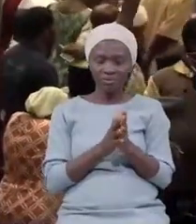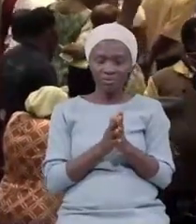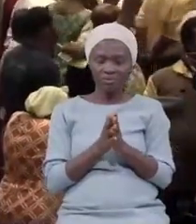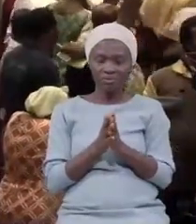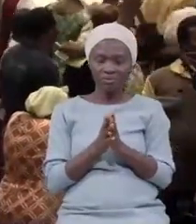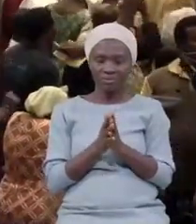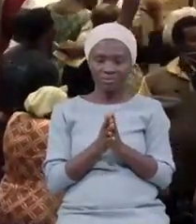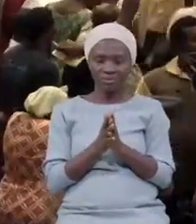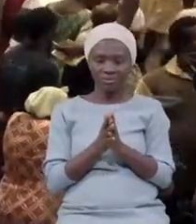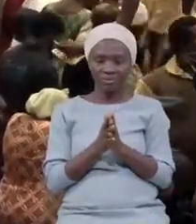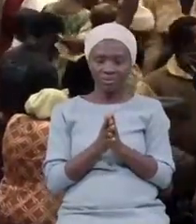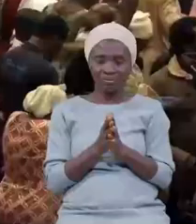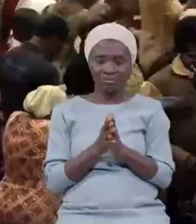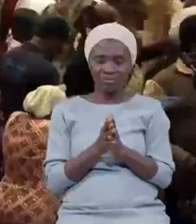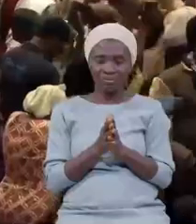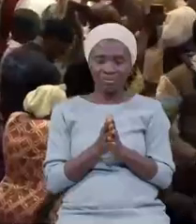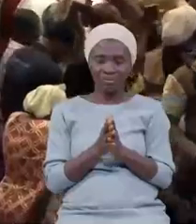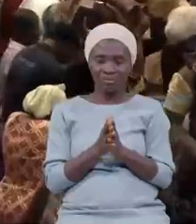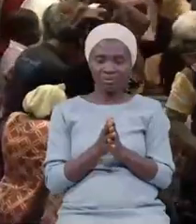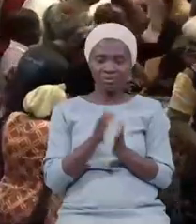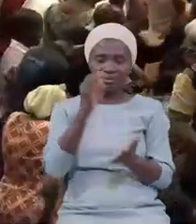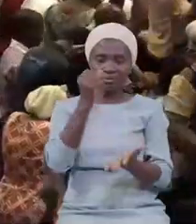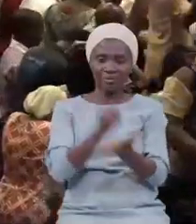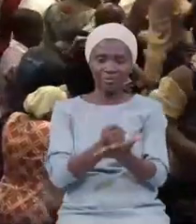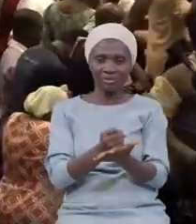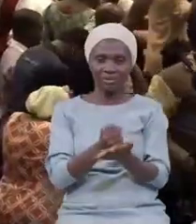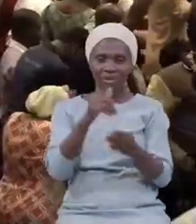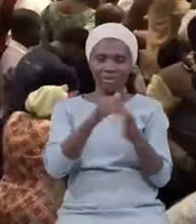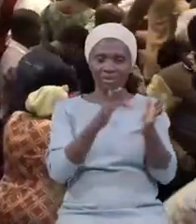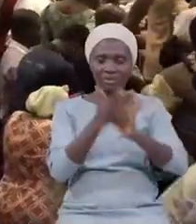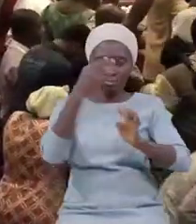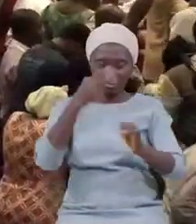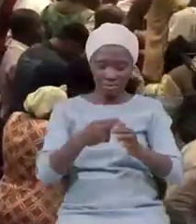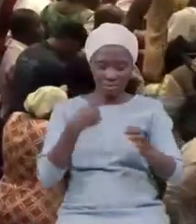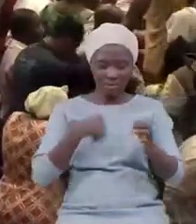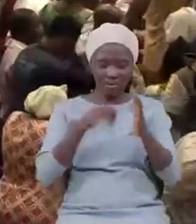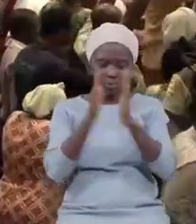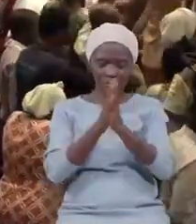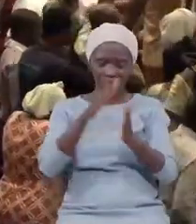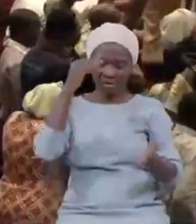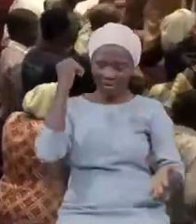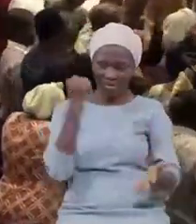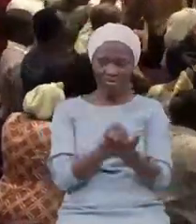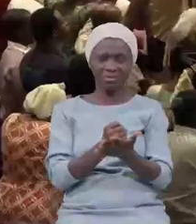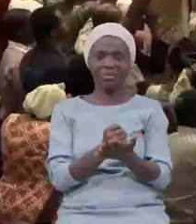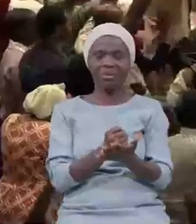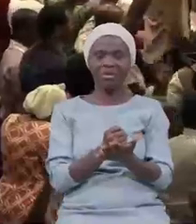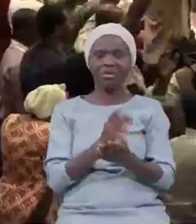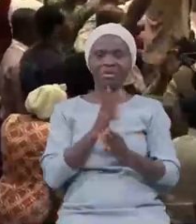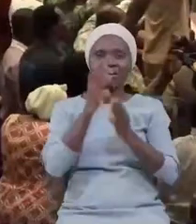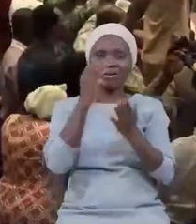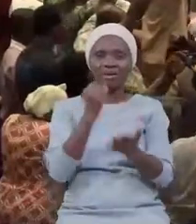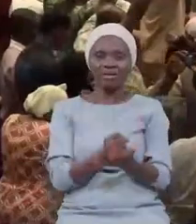Au nom de Jésus, nous prions. Et que le peuple de Dieu dise,